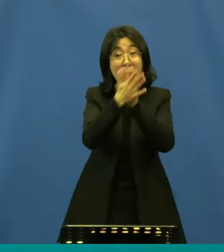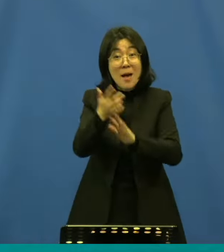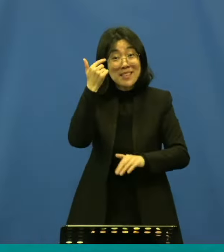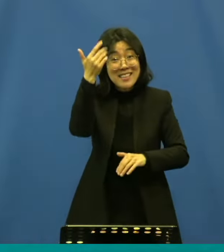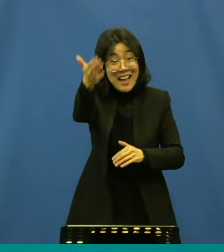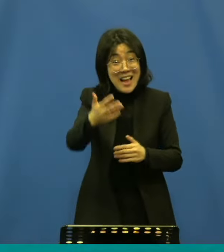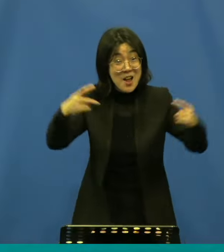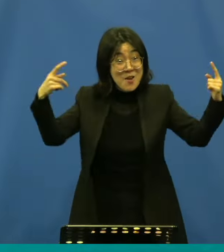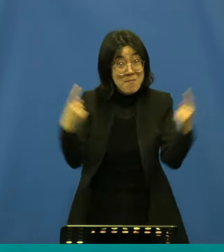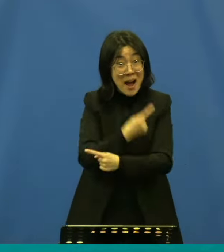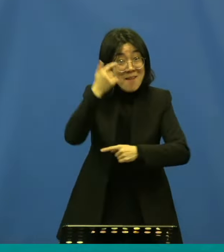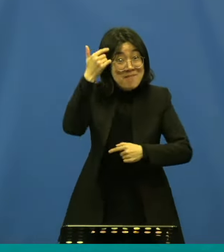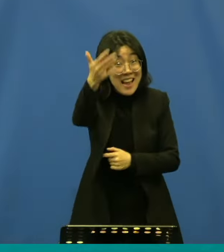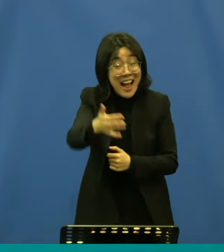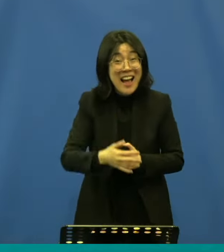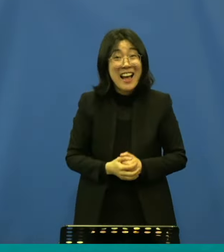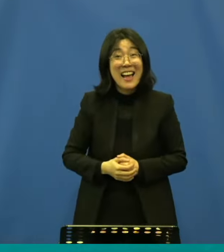이건 목회자에게도